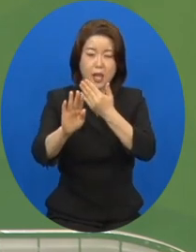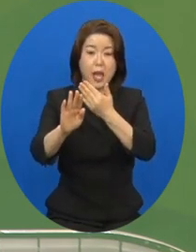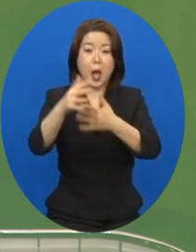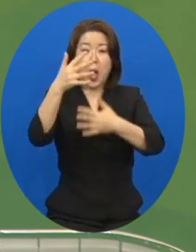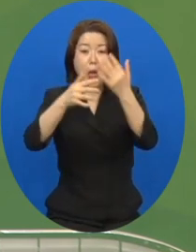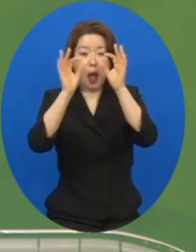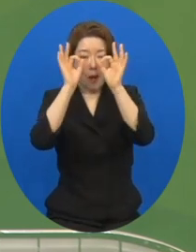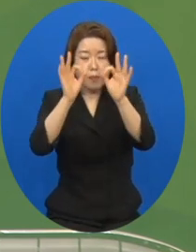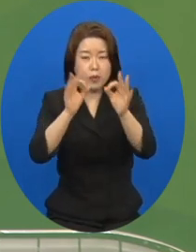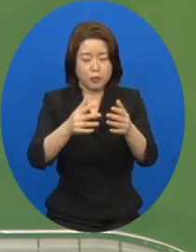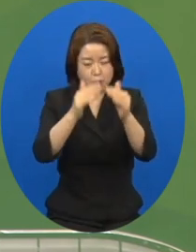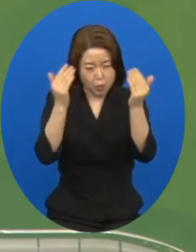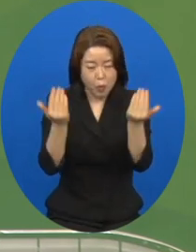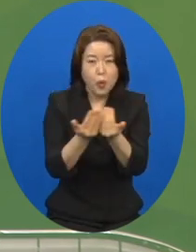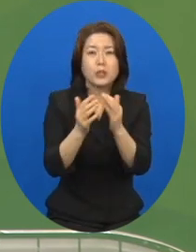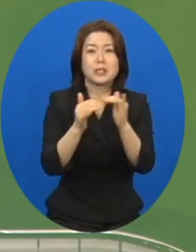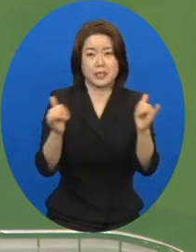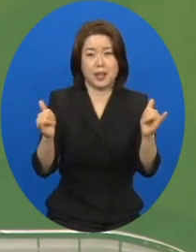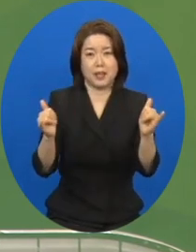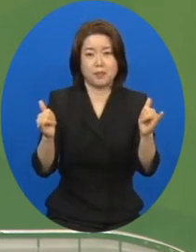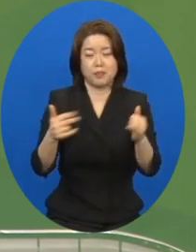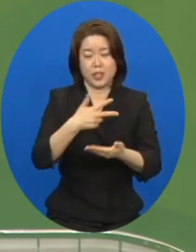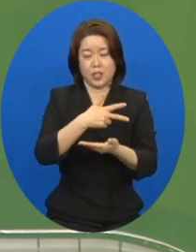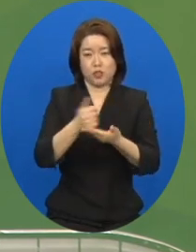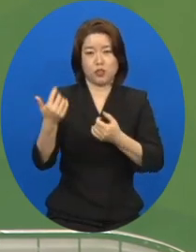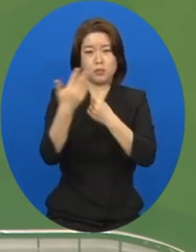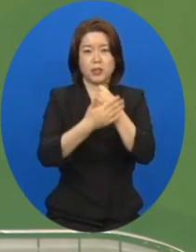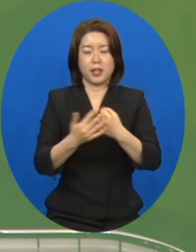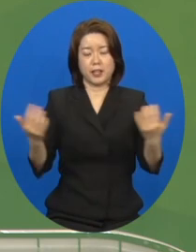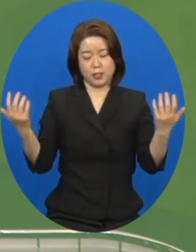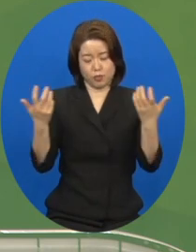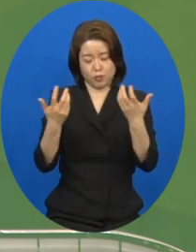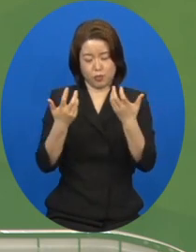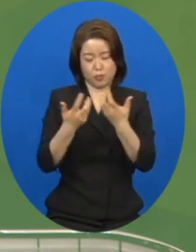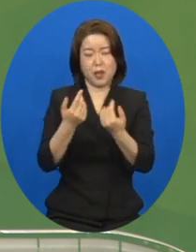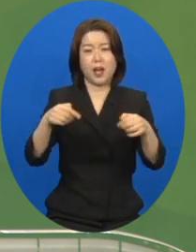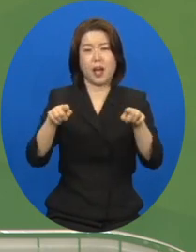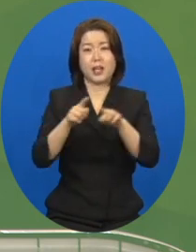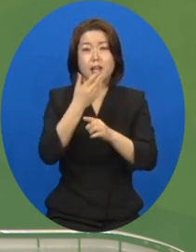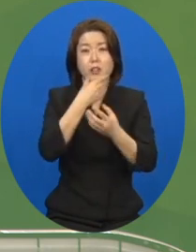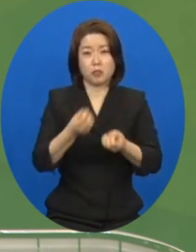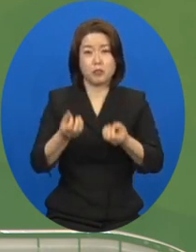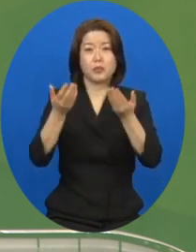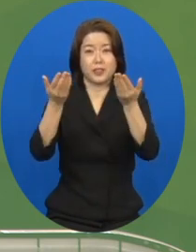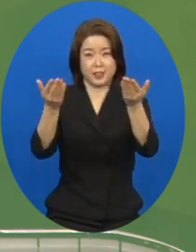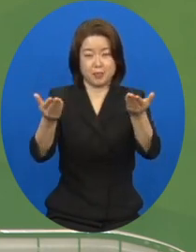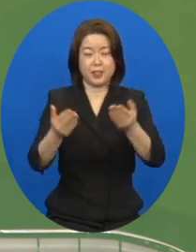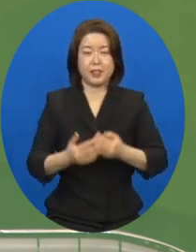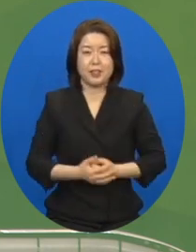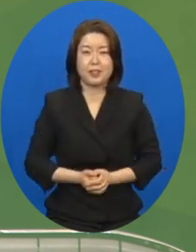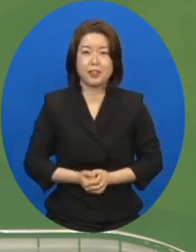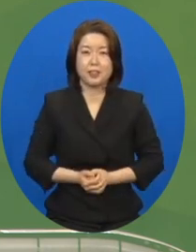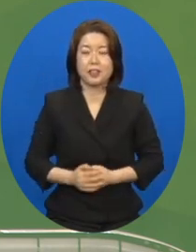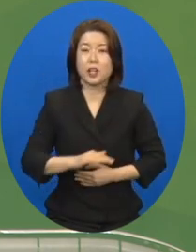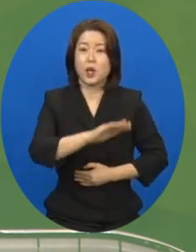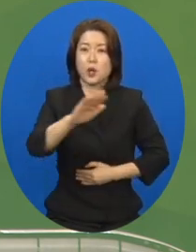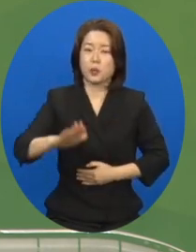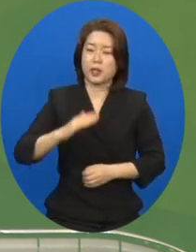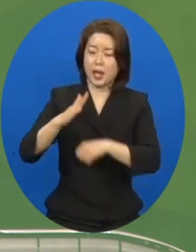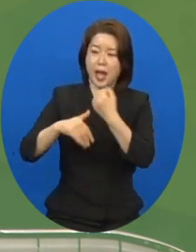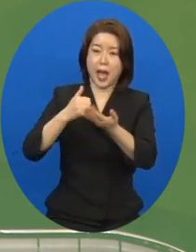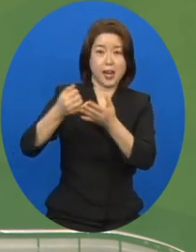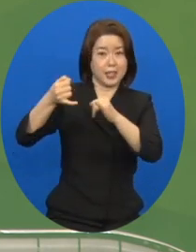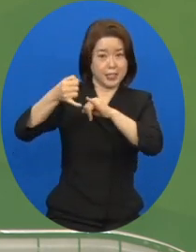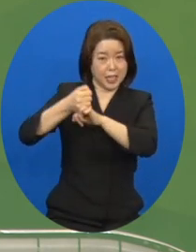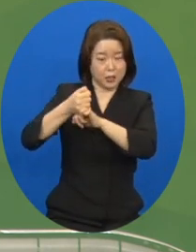분들에게 주님의 은혜가 충만히 함께 하기를 축복합니다. 우리가 하나님의 약속이